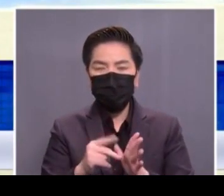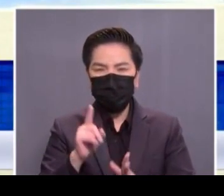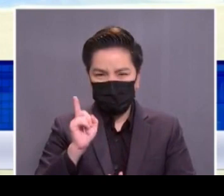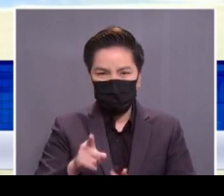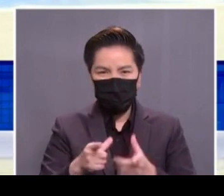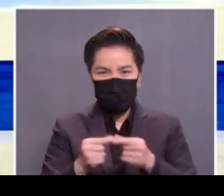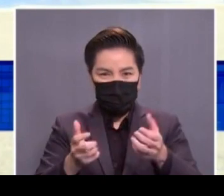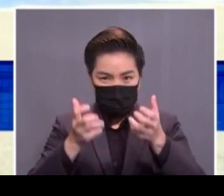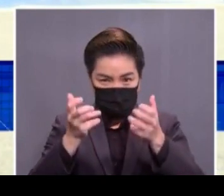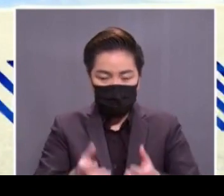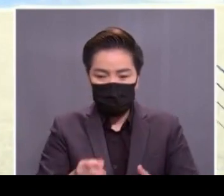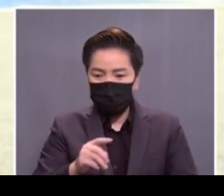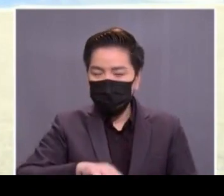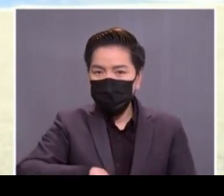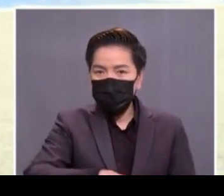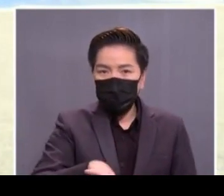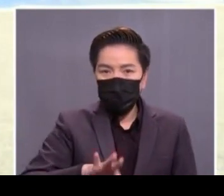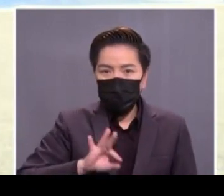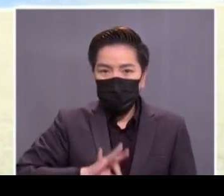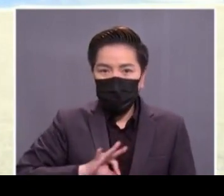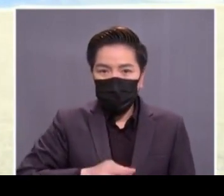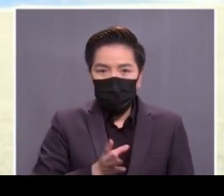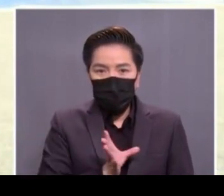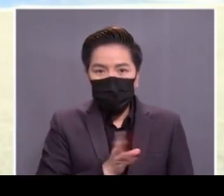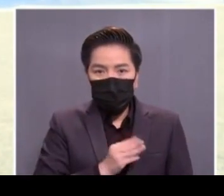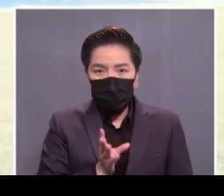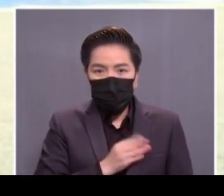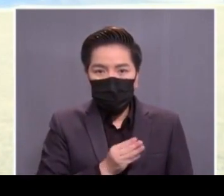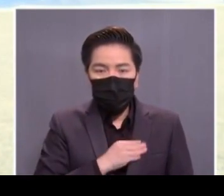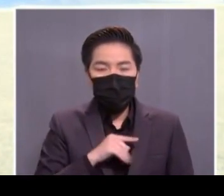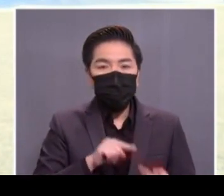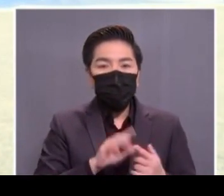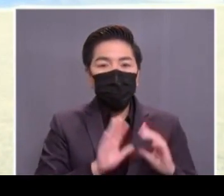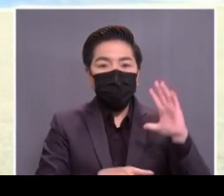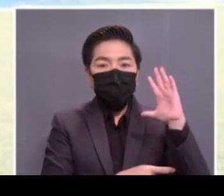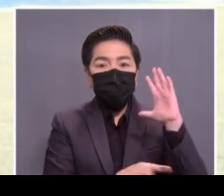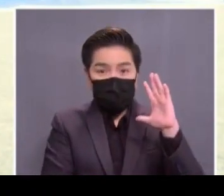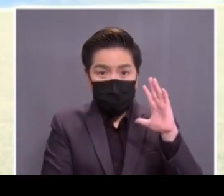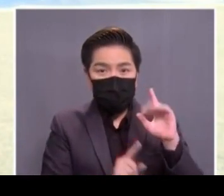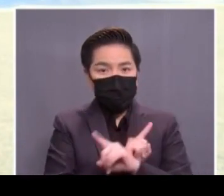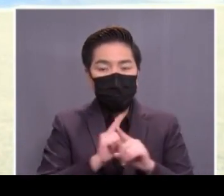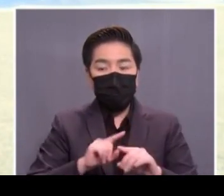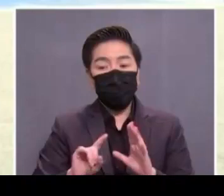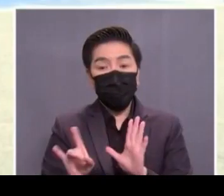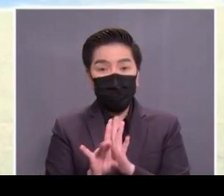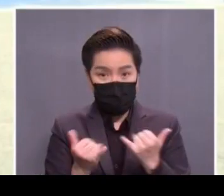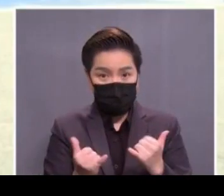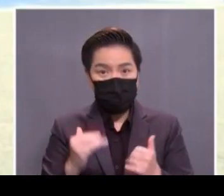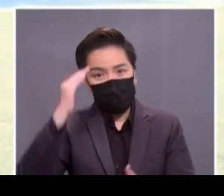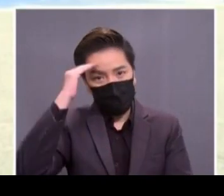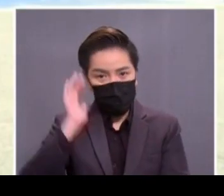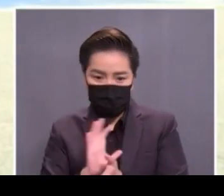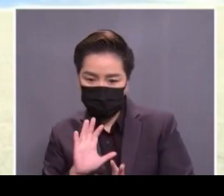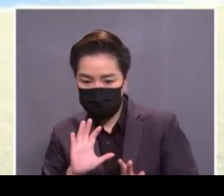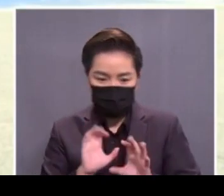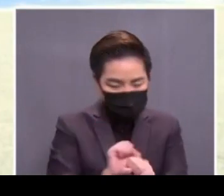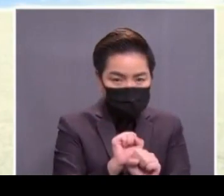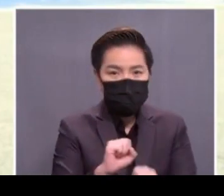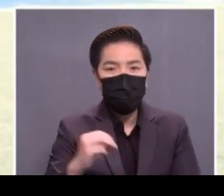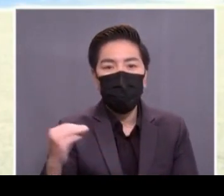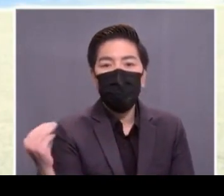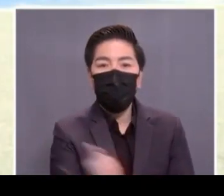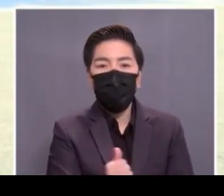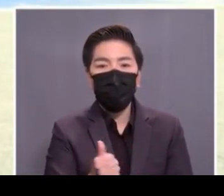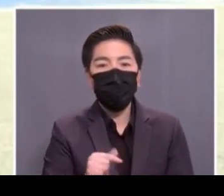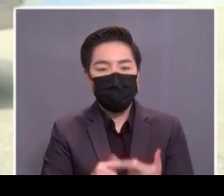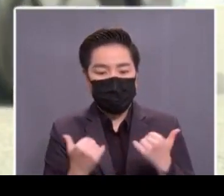กรรจ์นะคะที่ได้สร้างความรู้สึกหวาดกลัวให้กับประชาชนภูเก็ตเป็นอย่างมากค่ะแต่ว่าสุดท้ายตำรวจก็สามารถปิดคดีได้ในเวลาอันรวดเร็วนะคะ